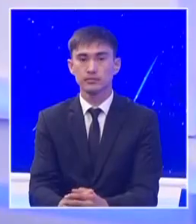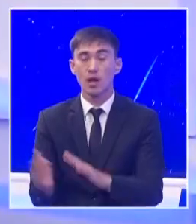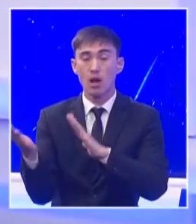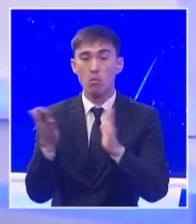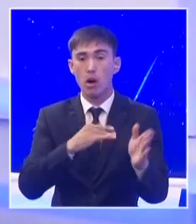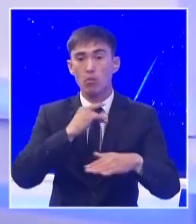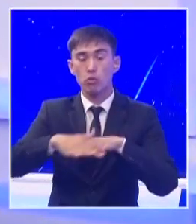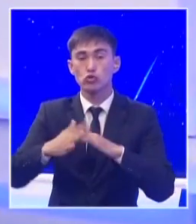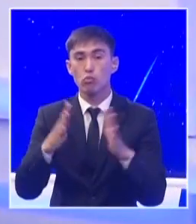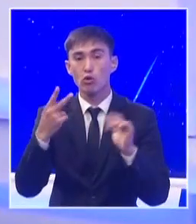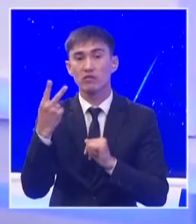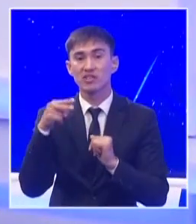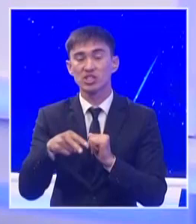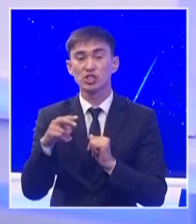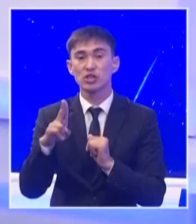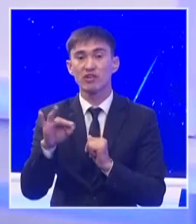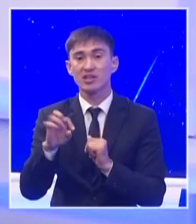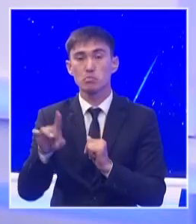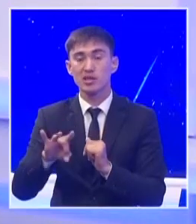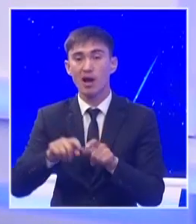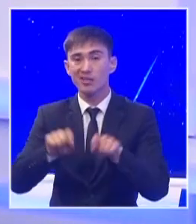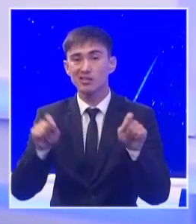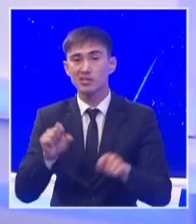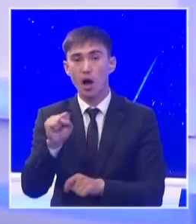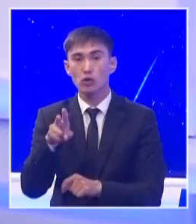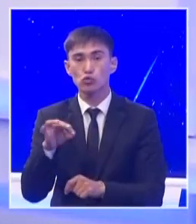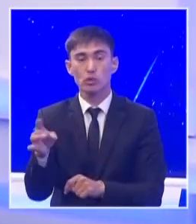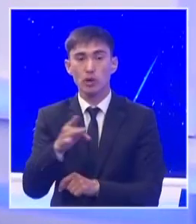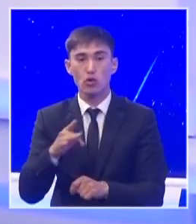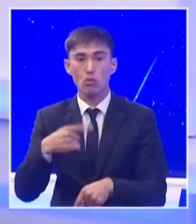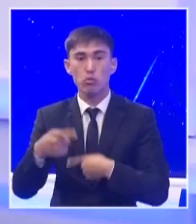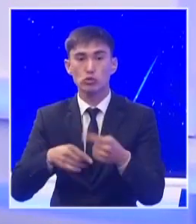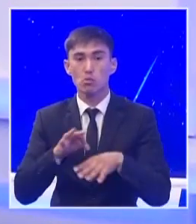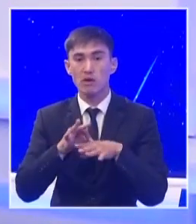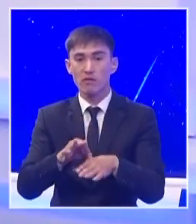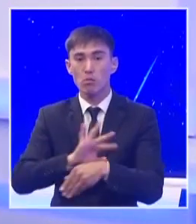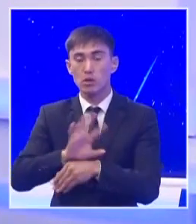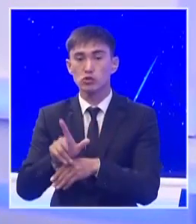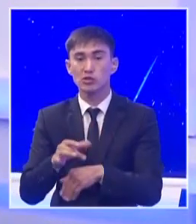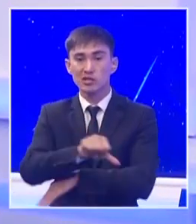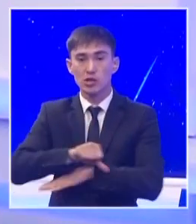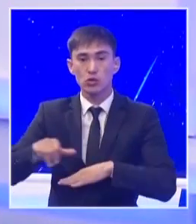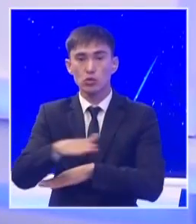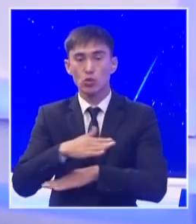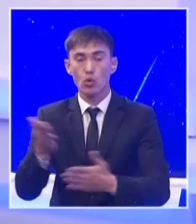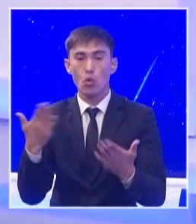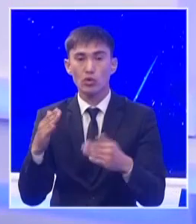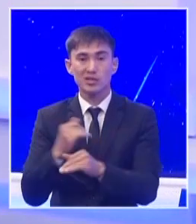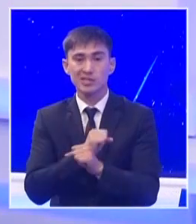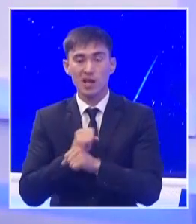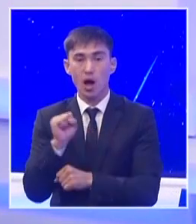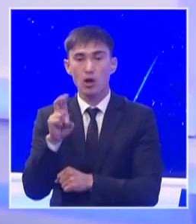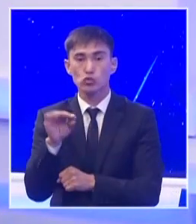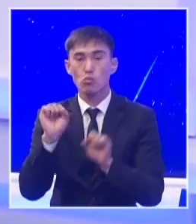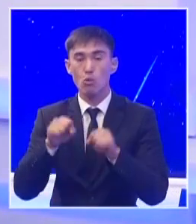Парк площадью более 2000 квадратных метров открылся в Аксумском районе. После проведенного благоустройства территорию отдыха в селе